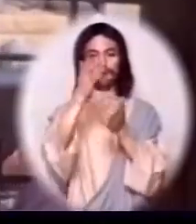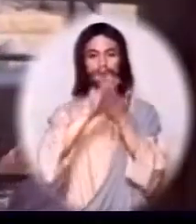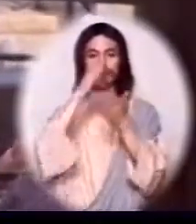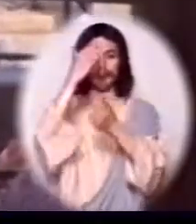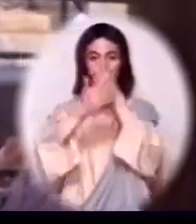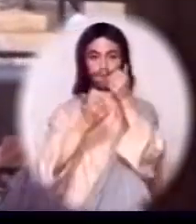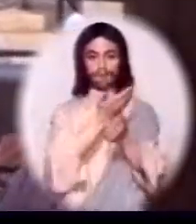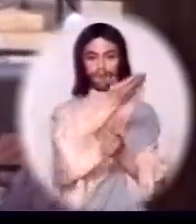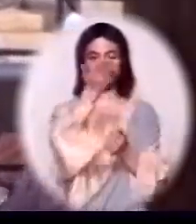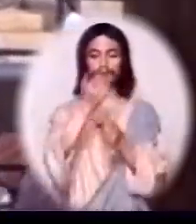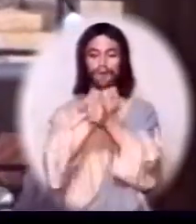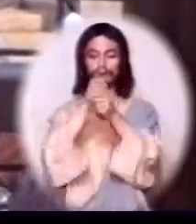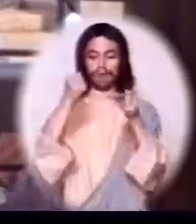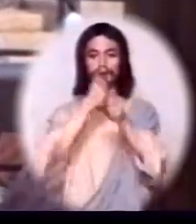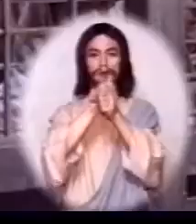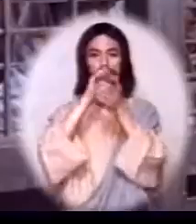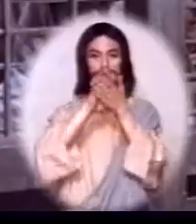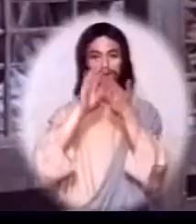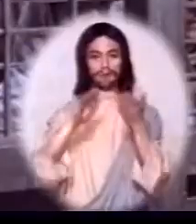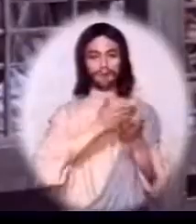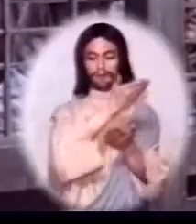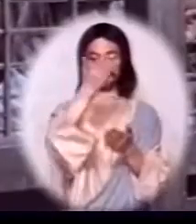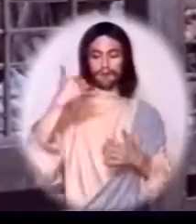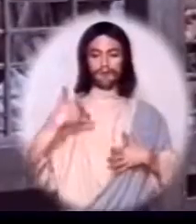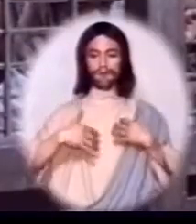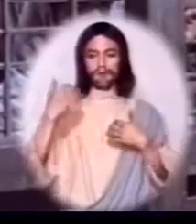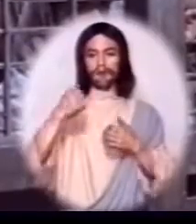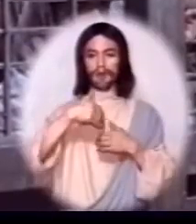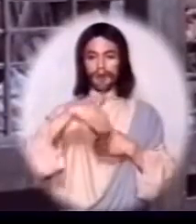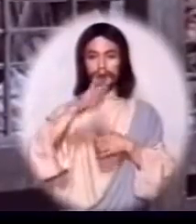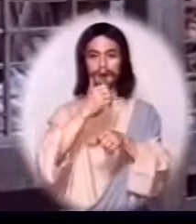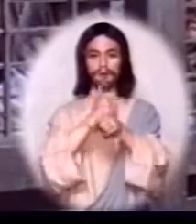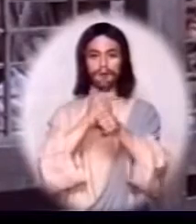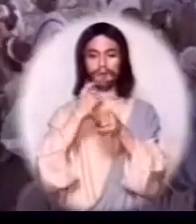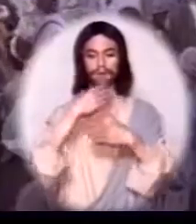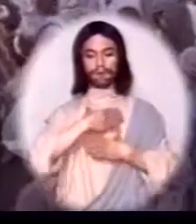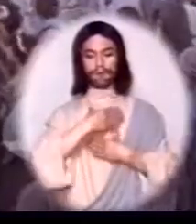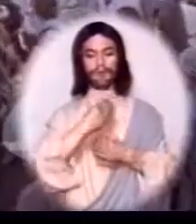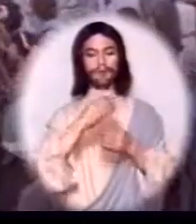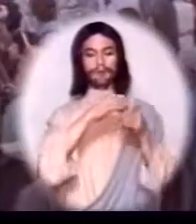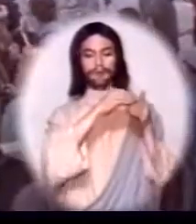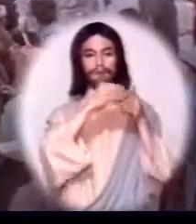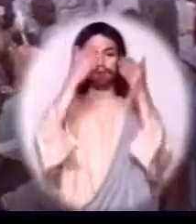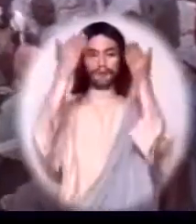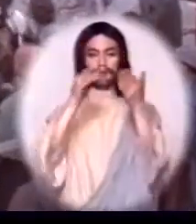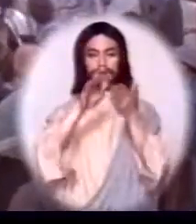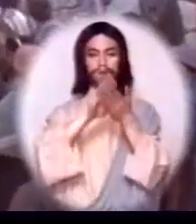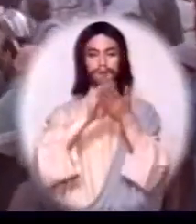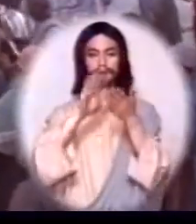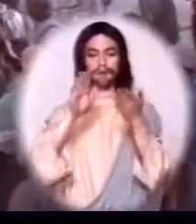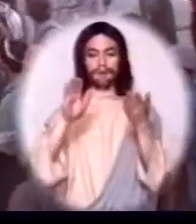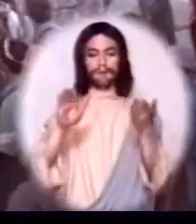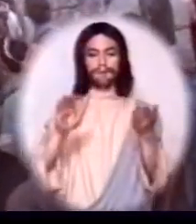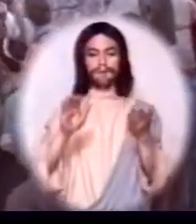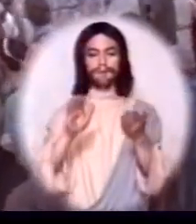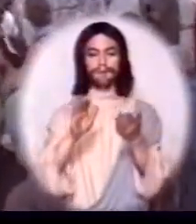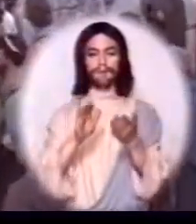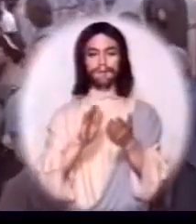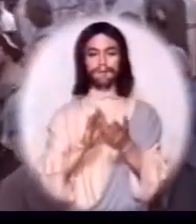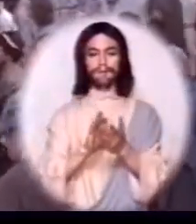여기시리라. 하나님께서 널리 용서하시리라. 너희는 기쁨으로 나아가며 평안히 인도함을 받을 것이다.